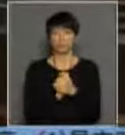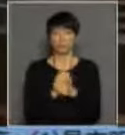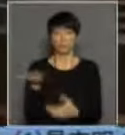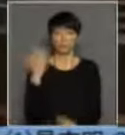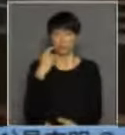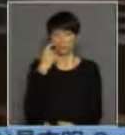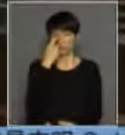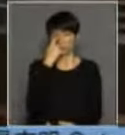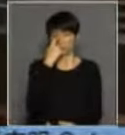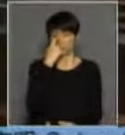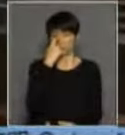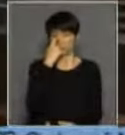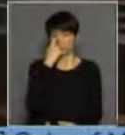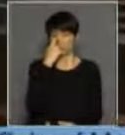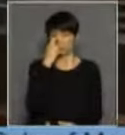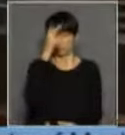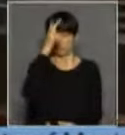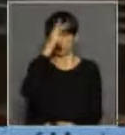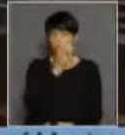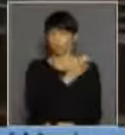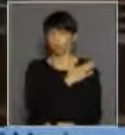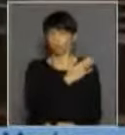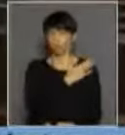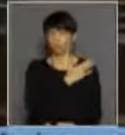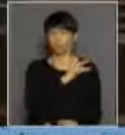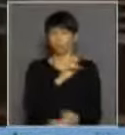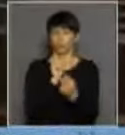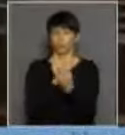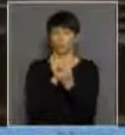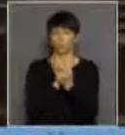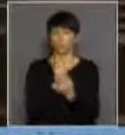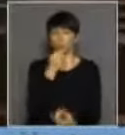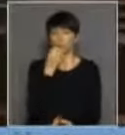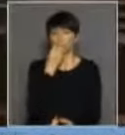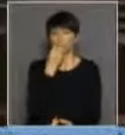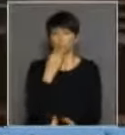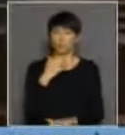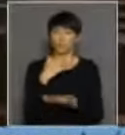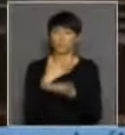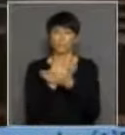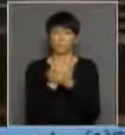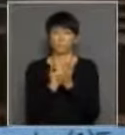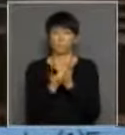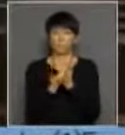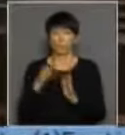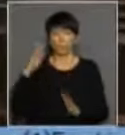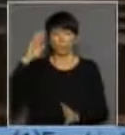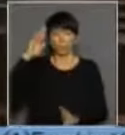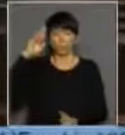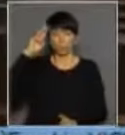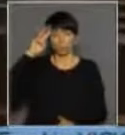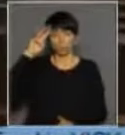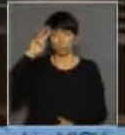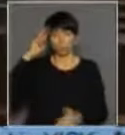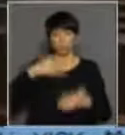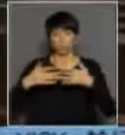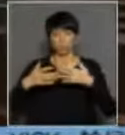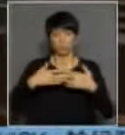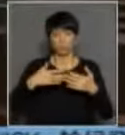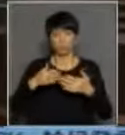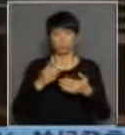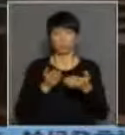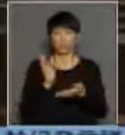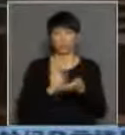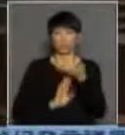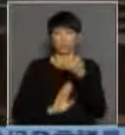制，當時的宗主國對香港都還是很多關於無論在軍事上、在外交上的